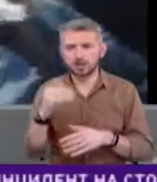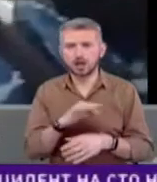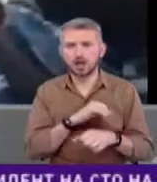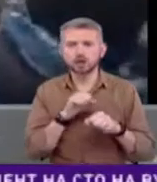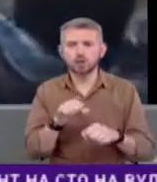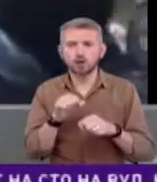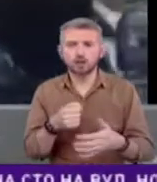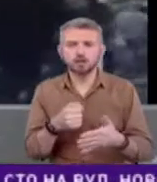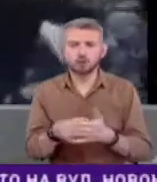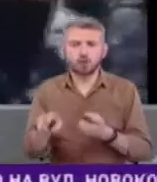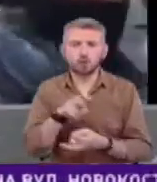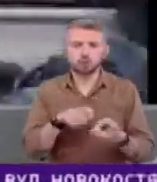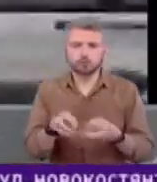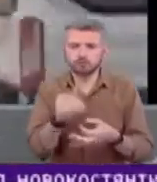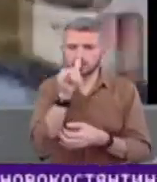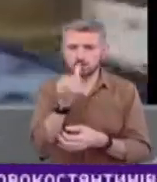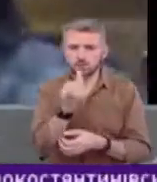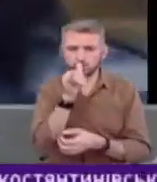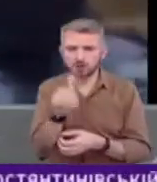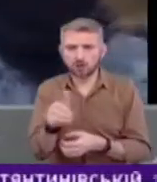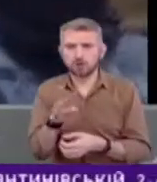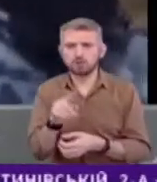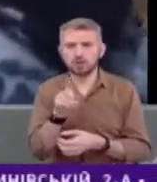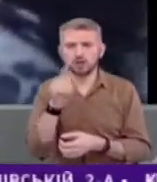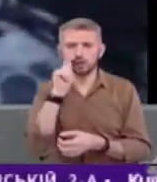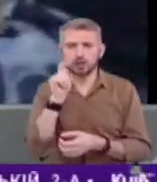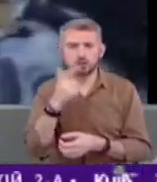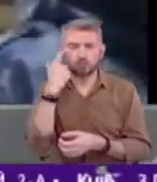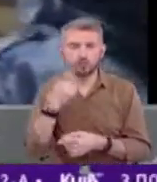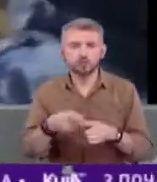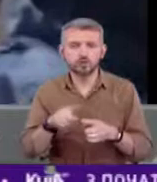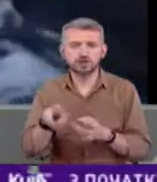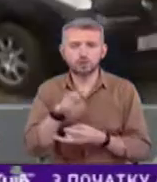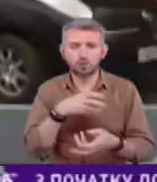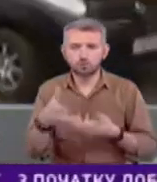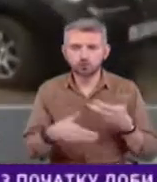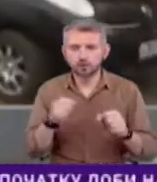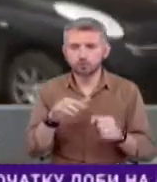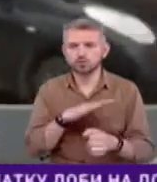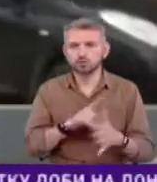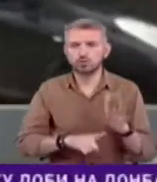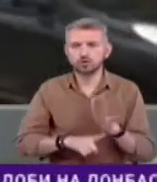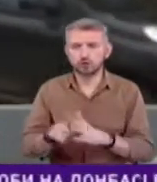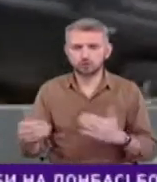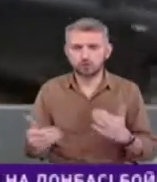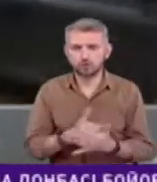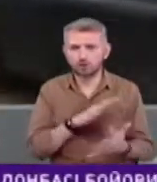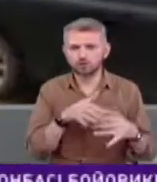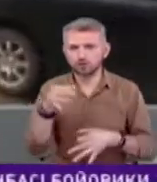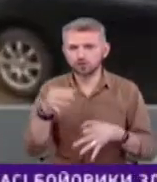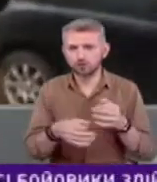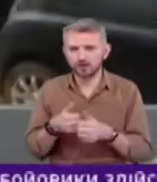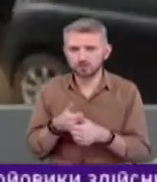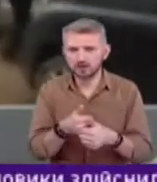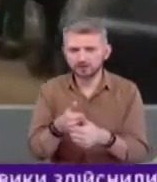до обшукуваних не пускають. В МЗС України повідомили, що ці обшуки можуть стати початком нової хвилі судових